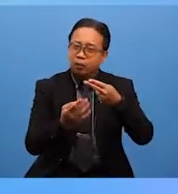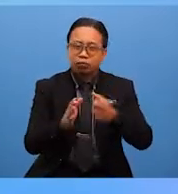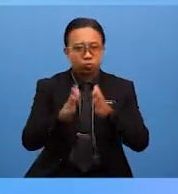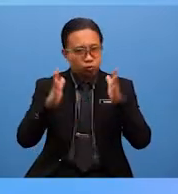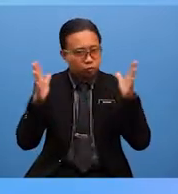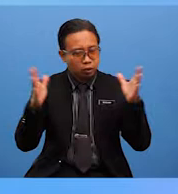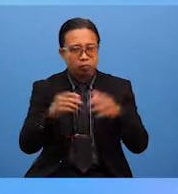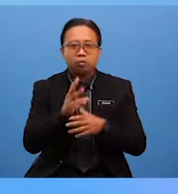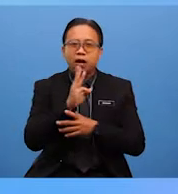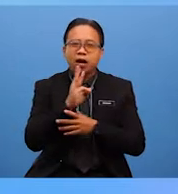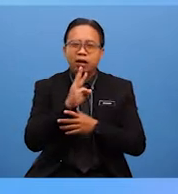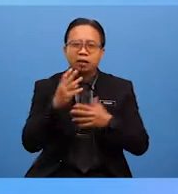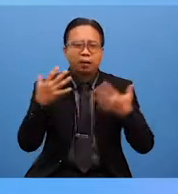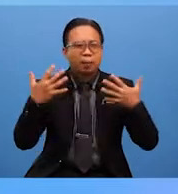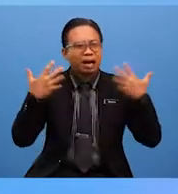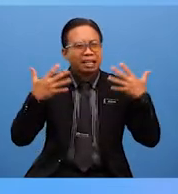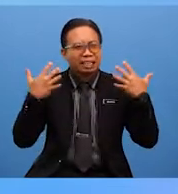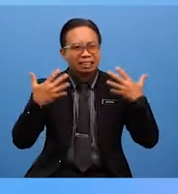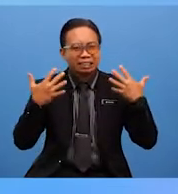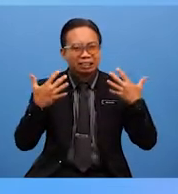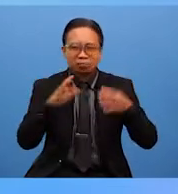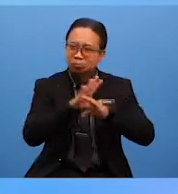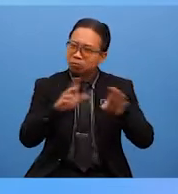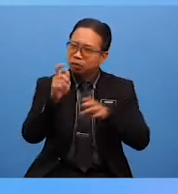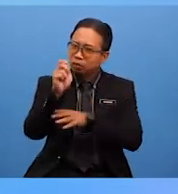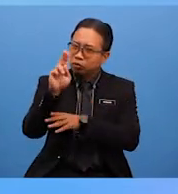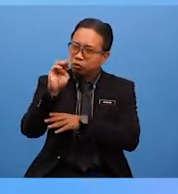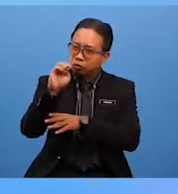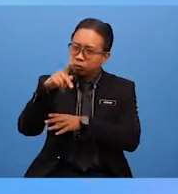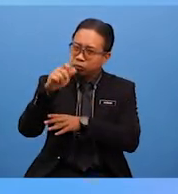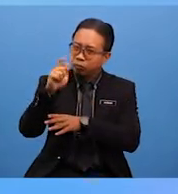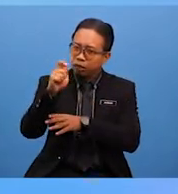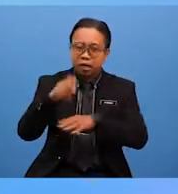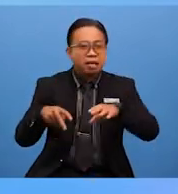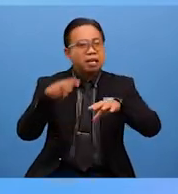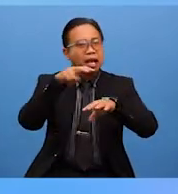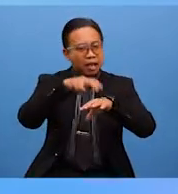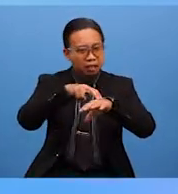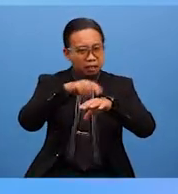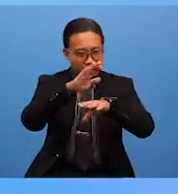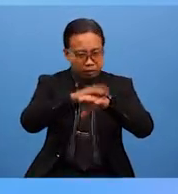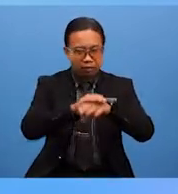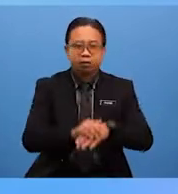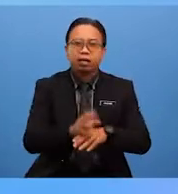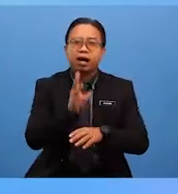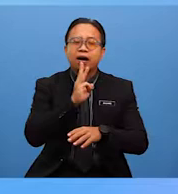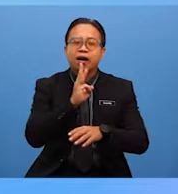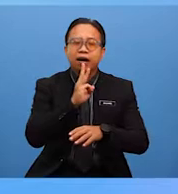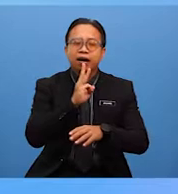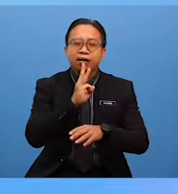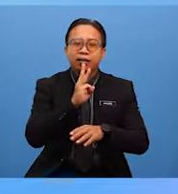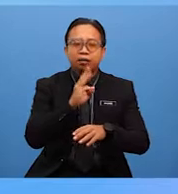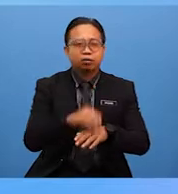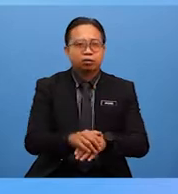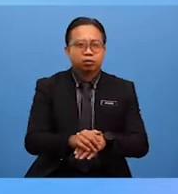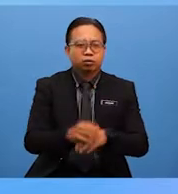air yang panas ini kurang tupai naik ke atas air sejuk pada bahagian